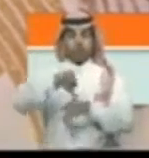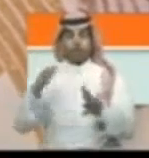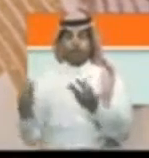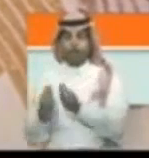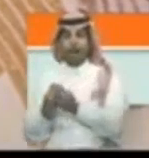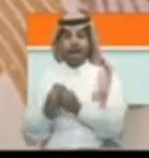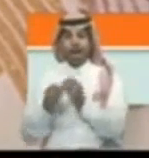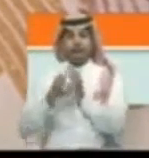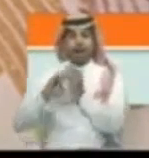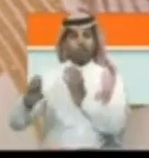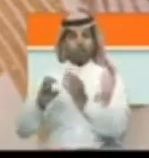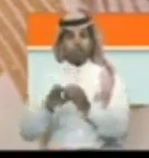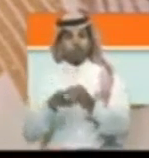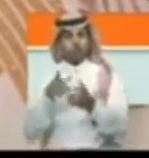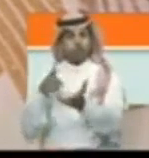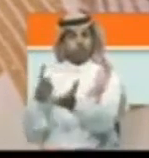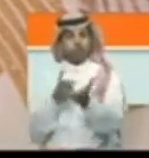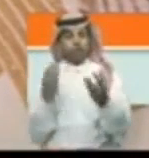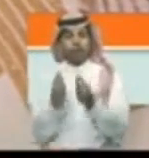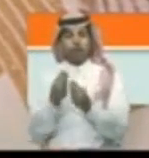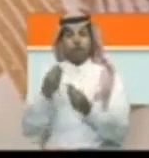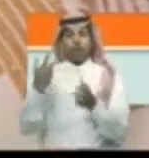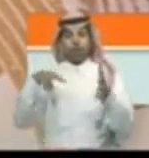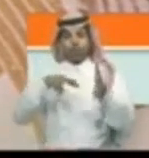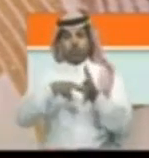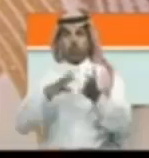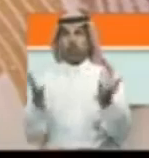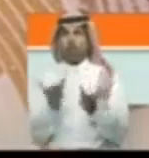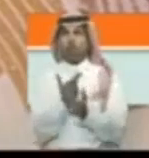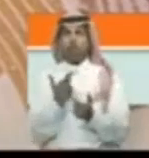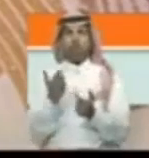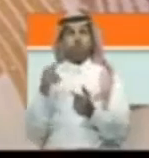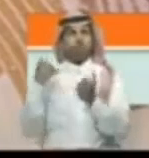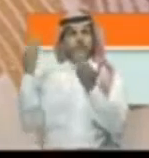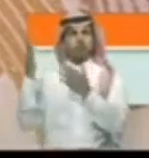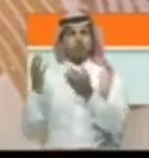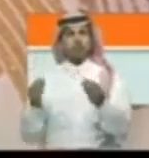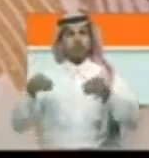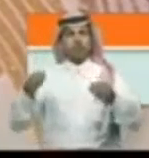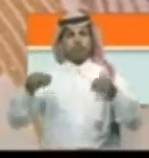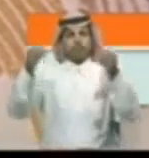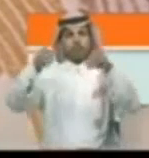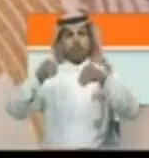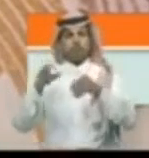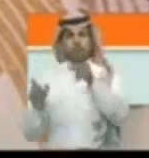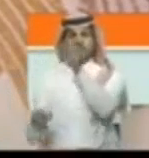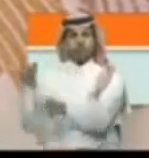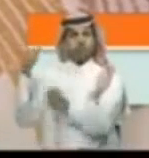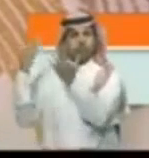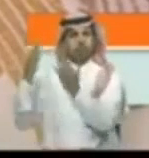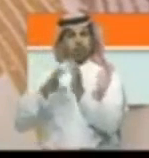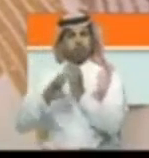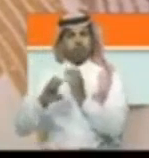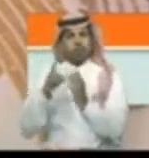مسلحين من جبهة النصرة قاتلوا في سوريا، كما أكد أن عدد المقاتلين الأجانب في ازدياد متوقعا حدوث